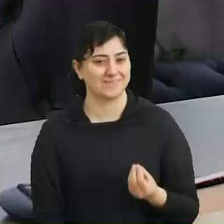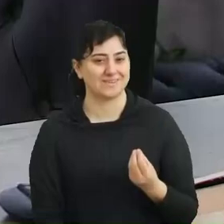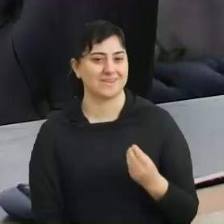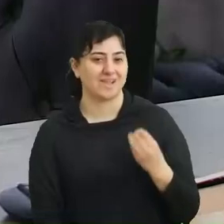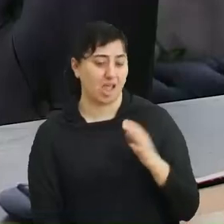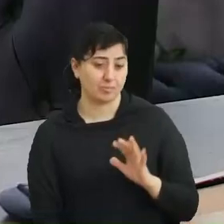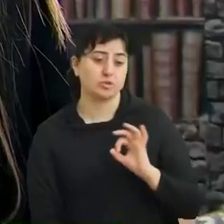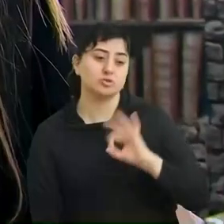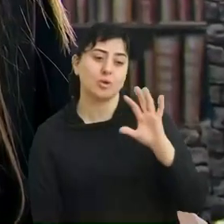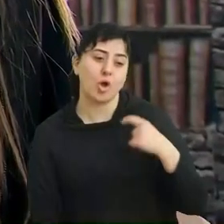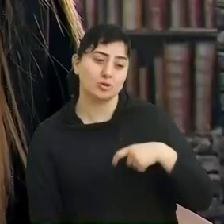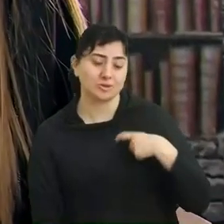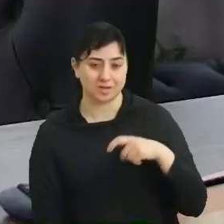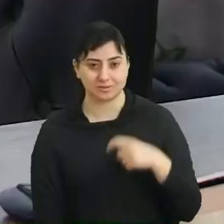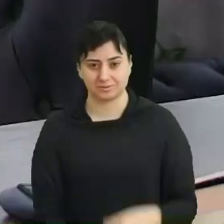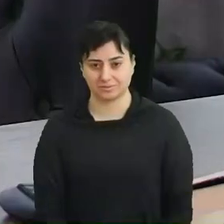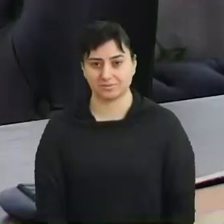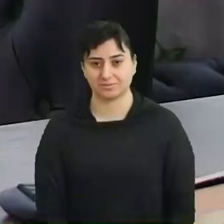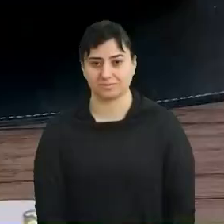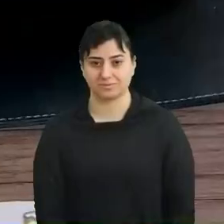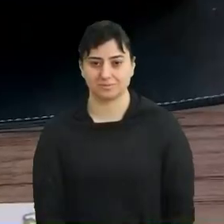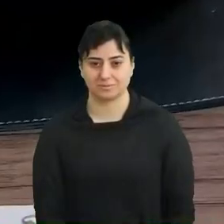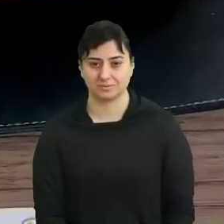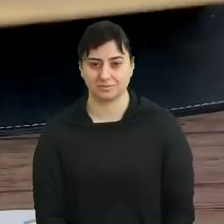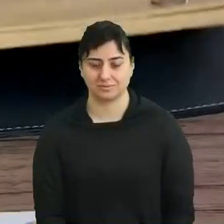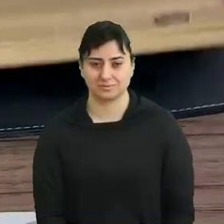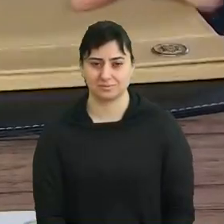hem de çok özel. Ya. Ya.